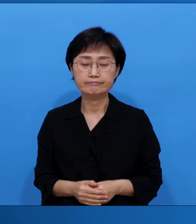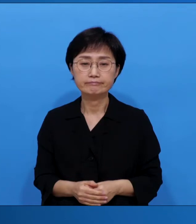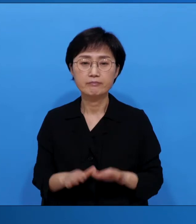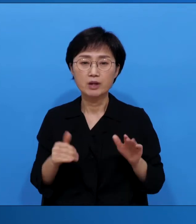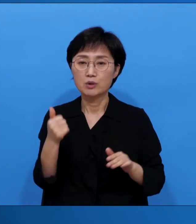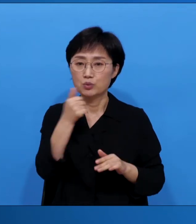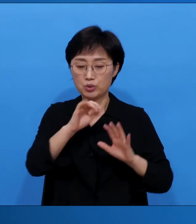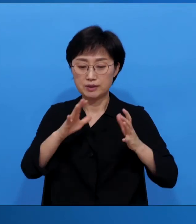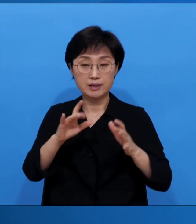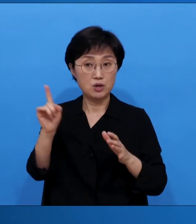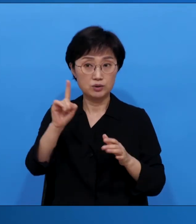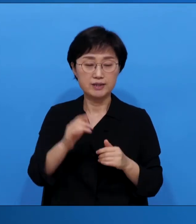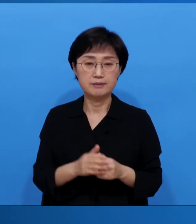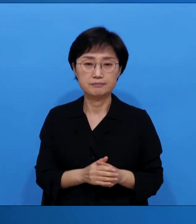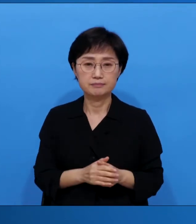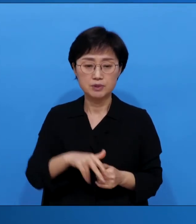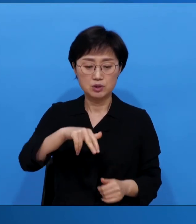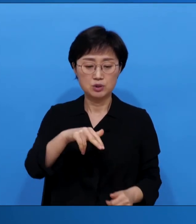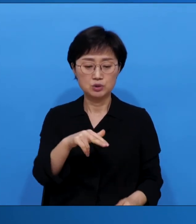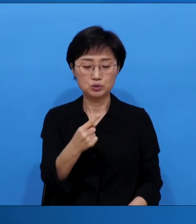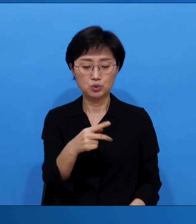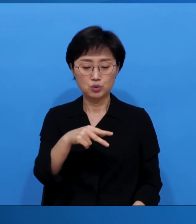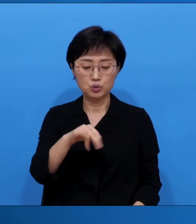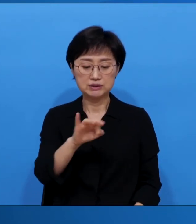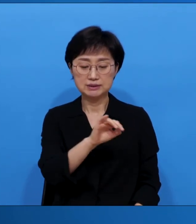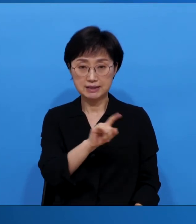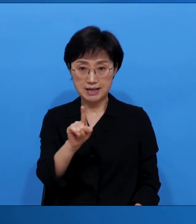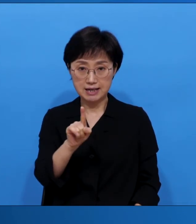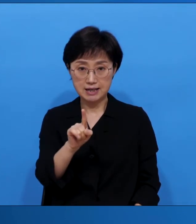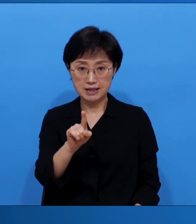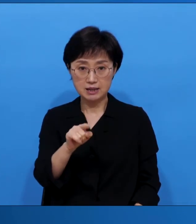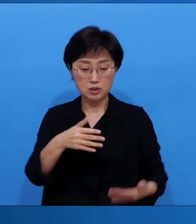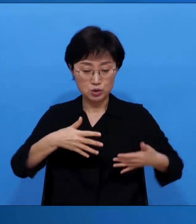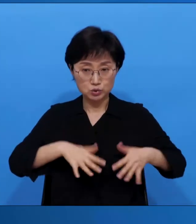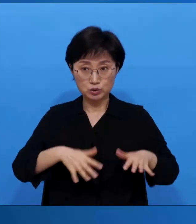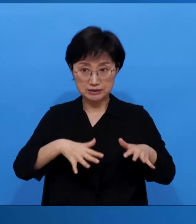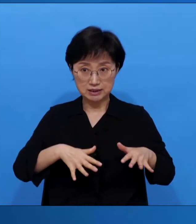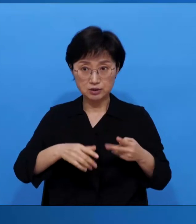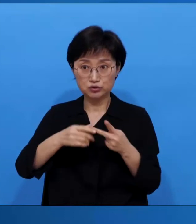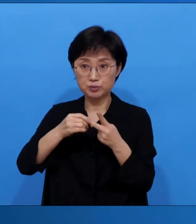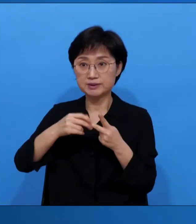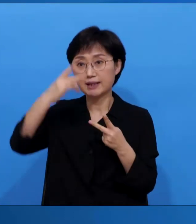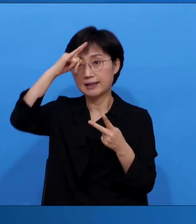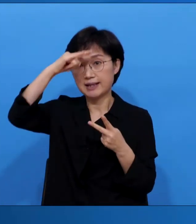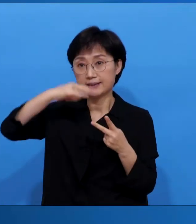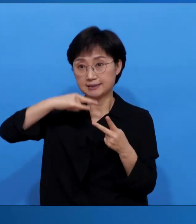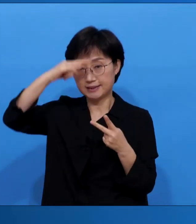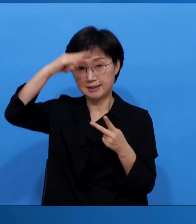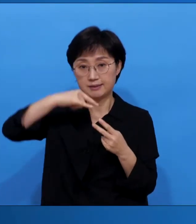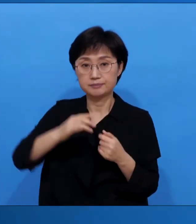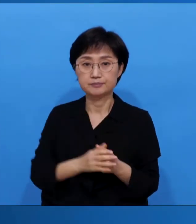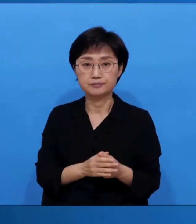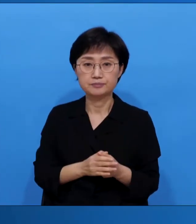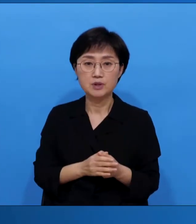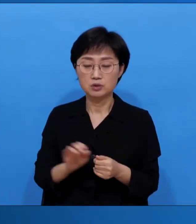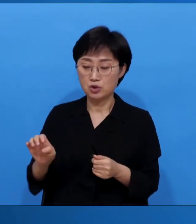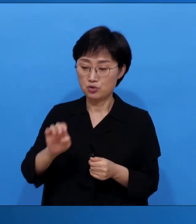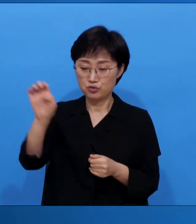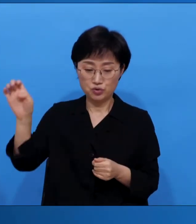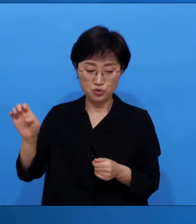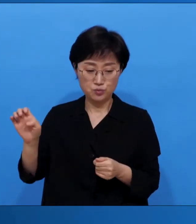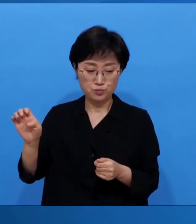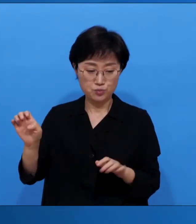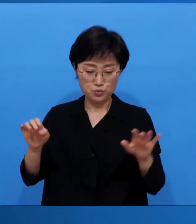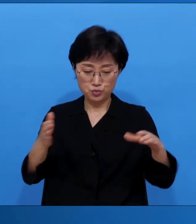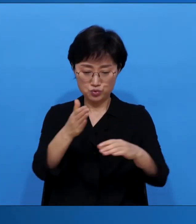이번 주 소개해드릴 나라는 조지아와 카자흐스탄입니다. 먼저 조지아는 성아시아와 동유럽 흑해연안에 위치한